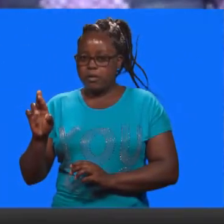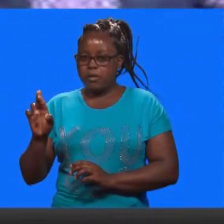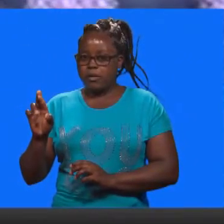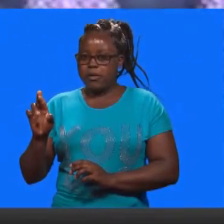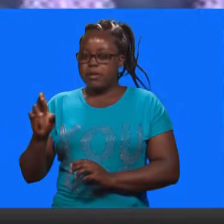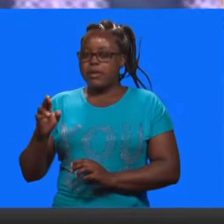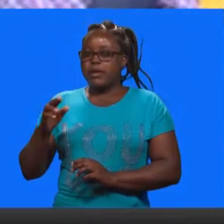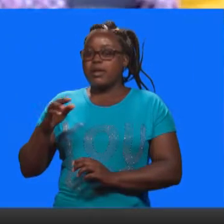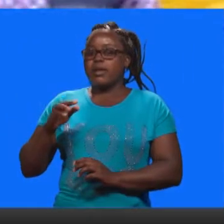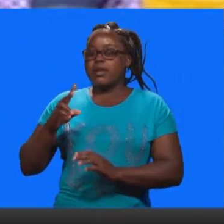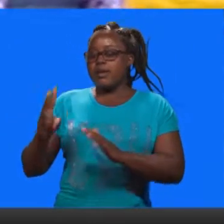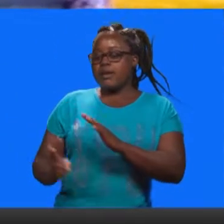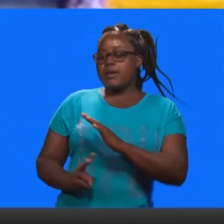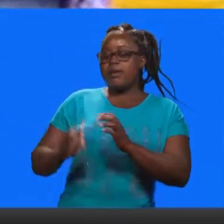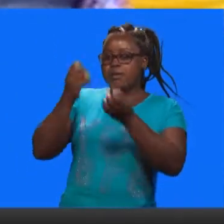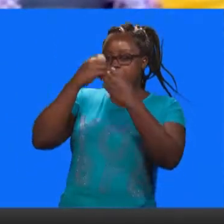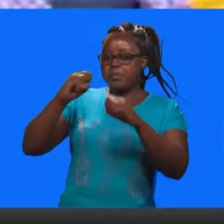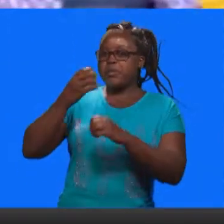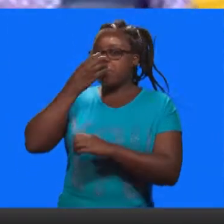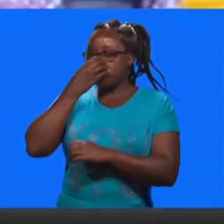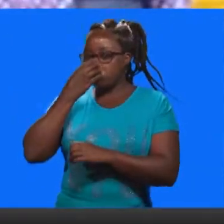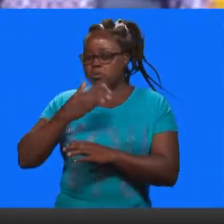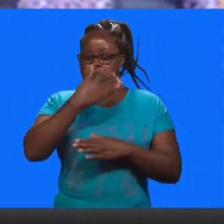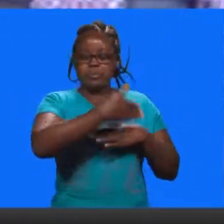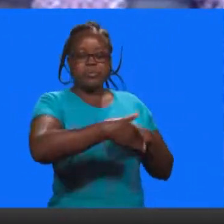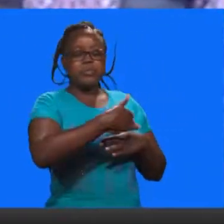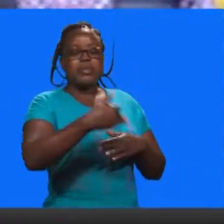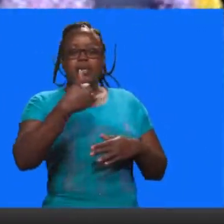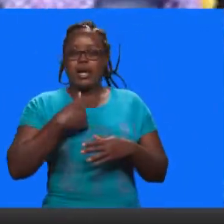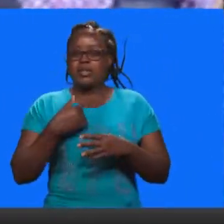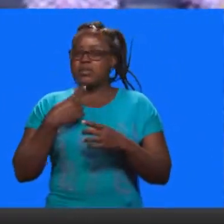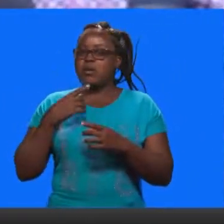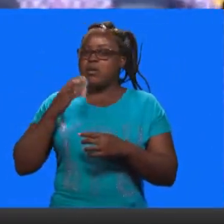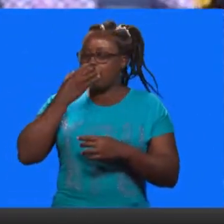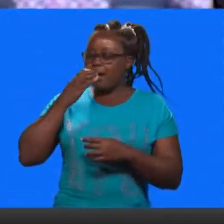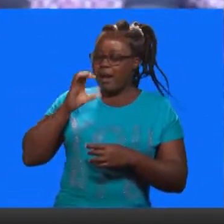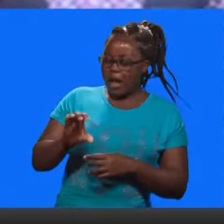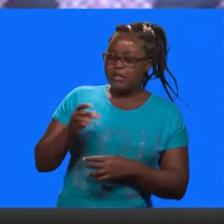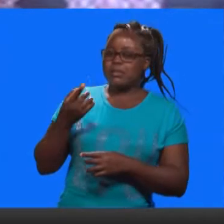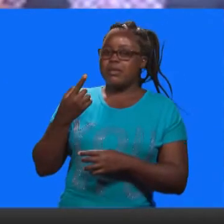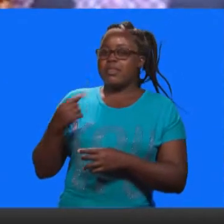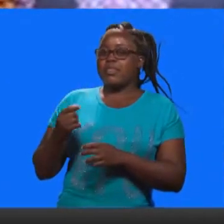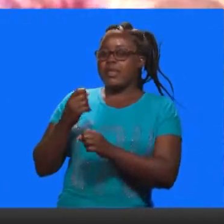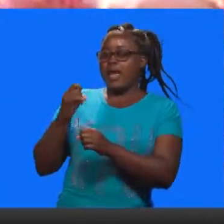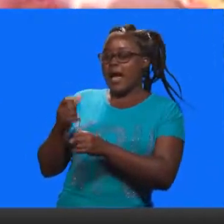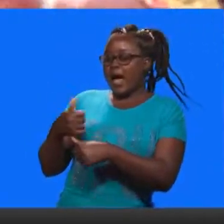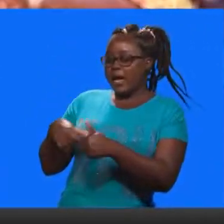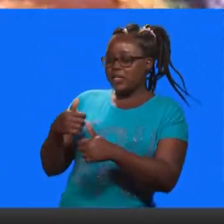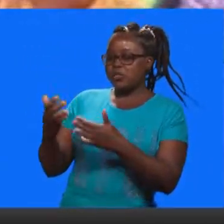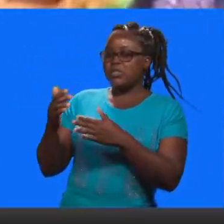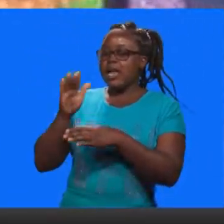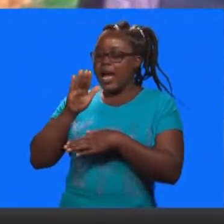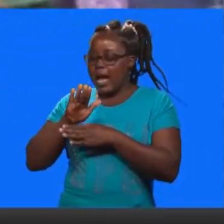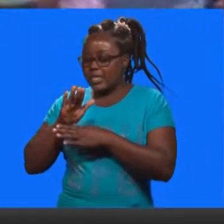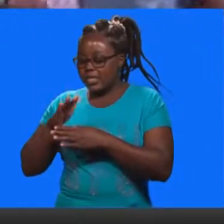Naibu wa rais Daktari William Ruto kwa upande wake amelaani kitendo hicho, huku akiwaomba wafuasi wa chama